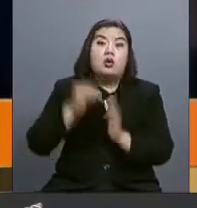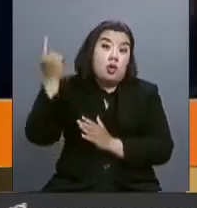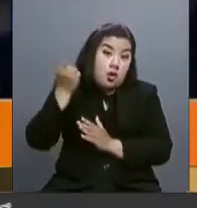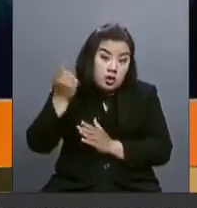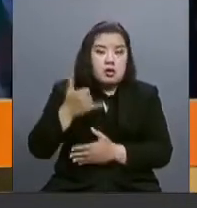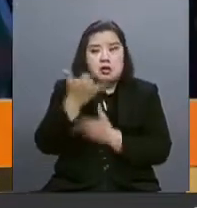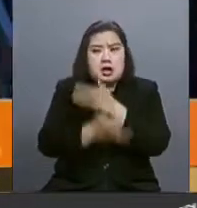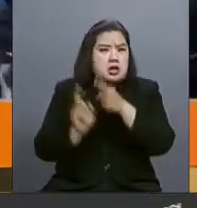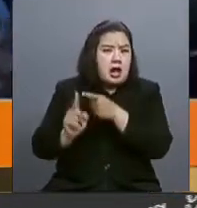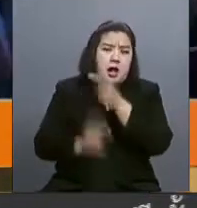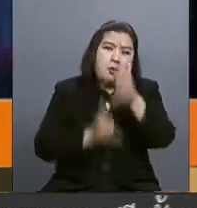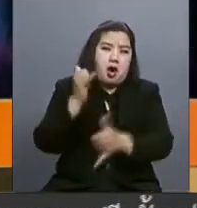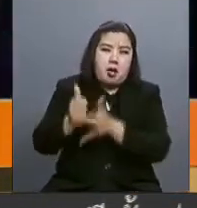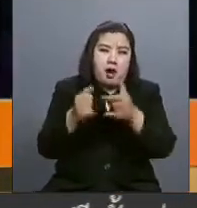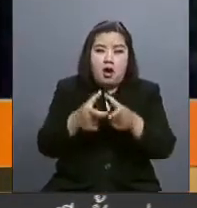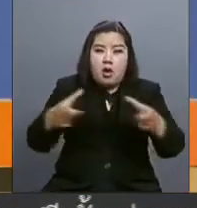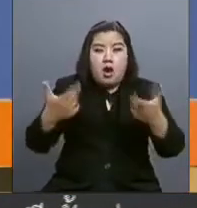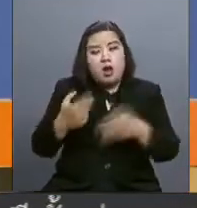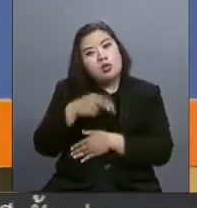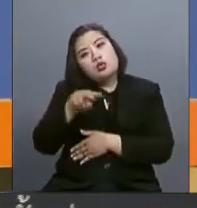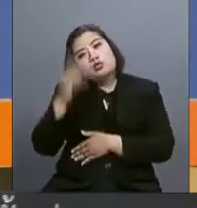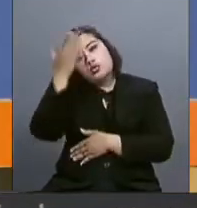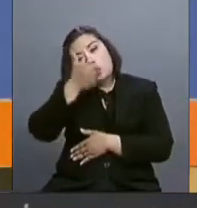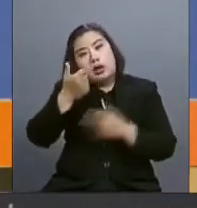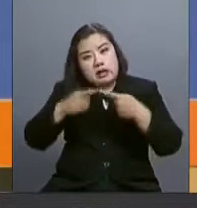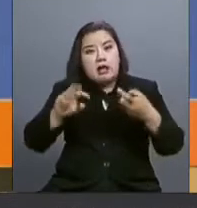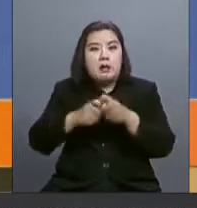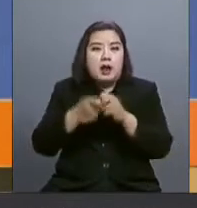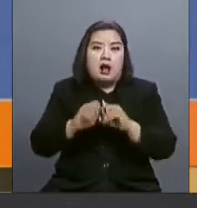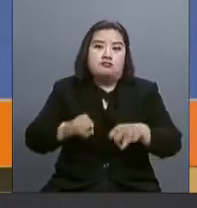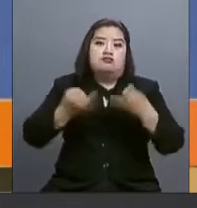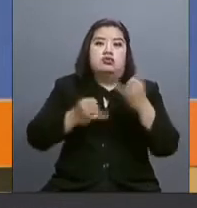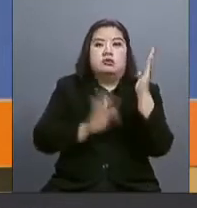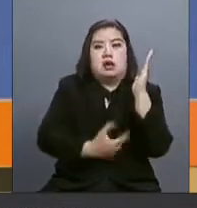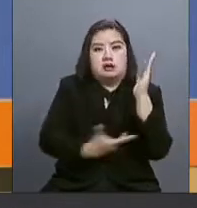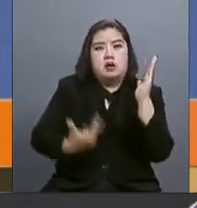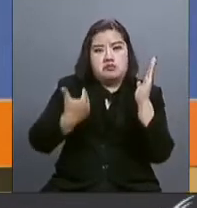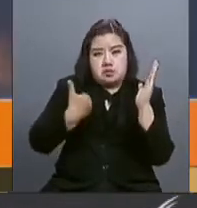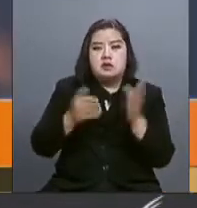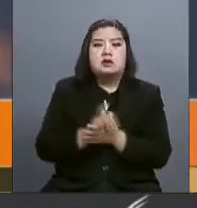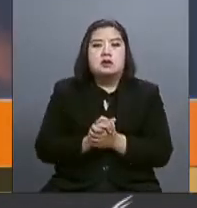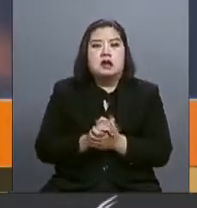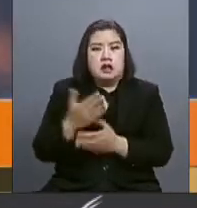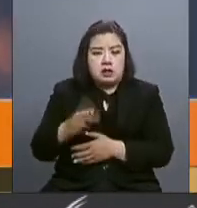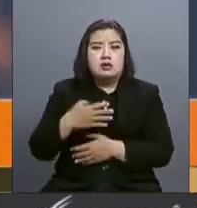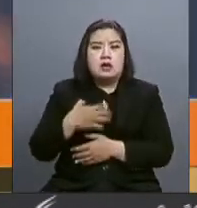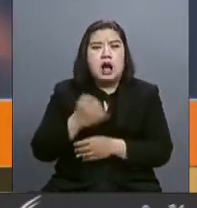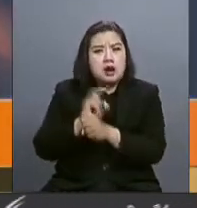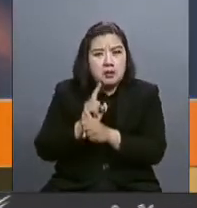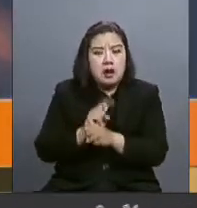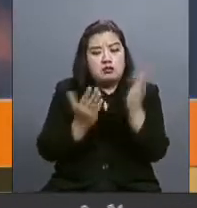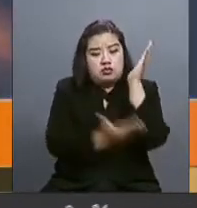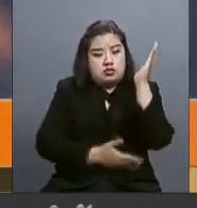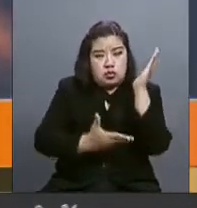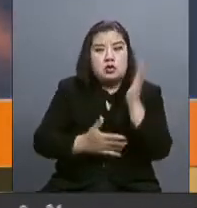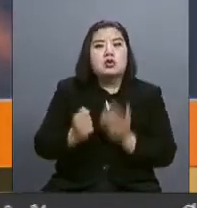างชาติท่ามกลางสถานการณ์ความไม่สงบในจังหวัดชายแดนภาคใต้กำลังถูกผลักดันให้มีโครงการระเบียงกระจกหรือสก